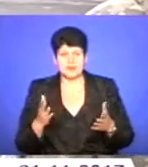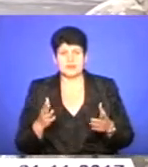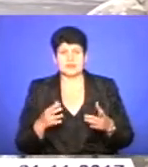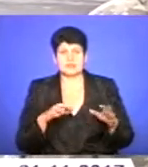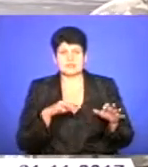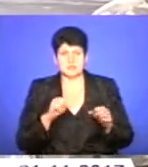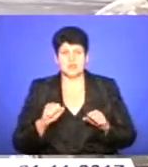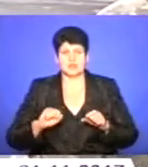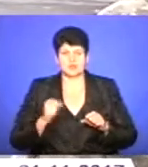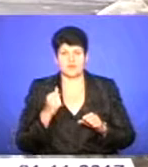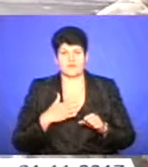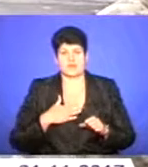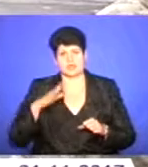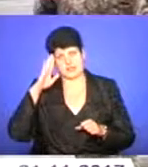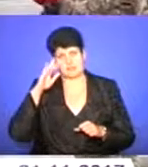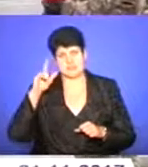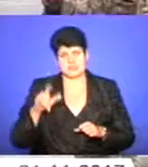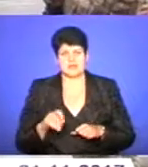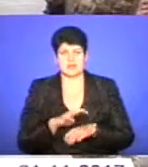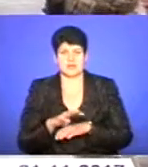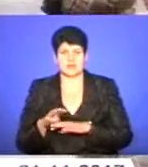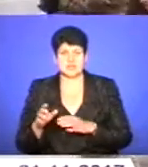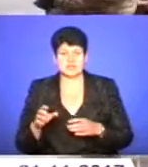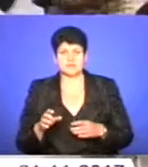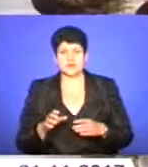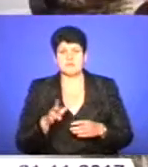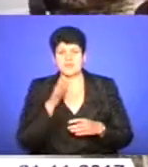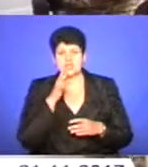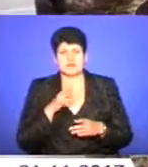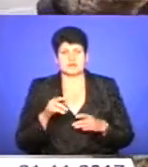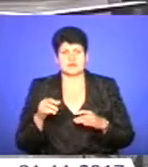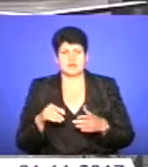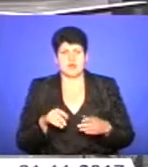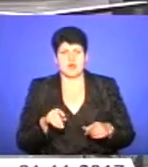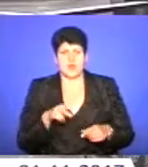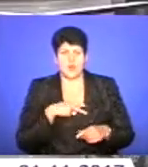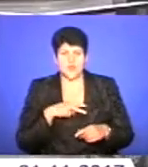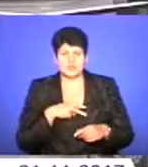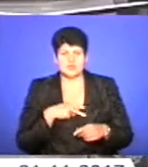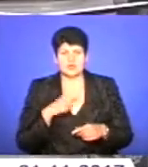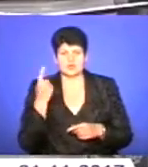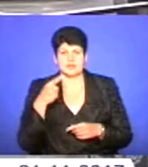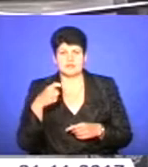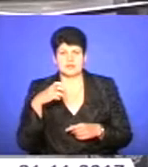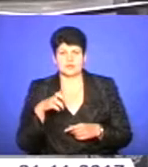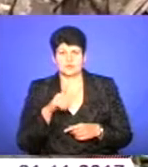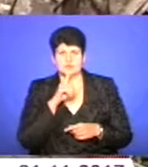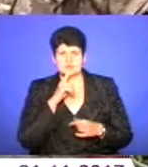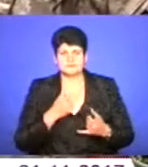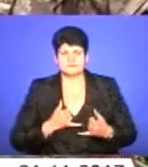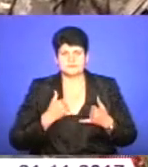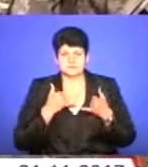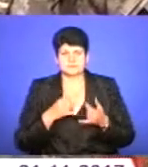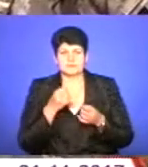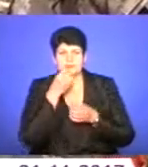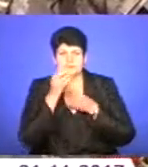наших бійців, товаришів, артилеристів. Під час церемонії нагородження хвилиною мовчання солдата вшанували. Присутні поклали